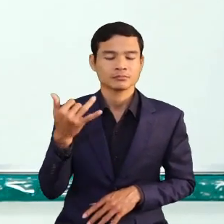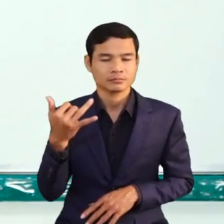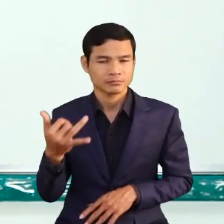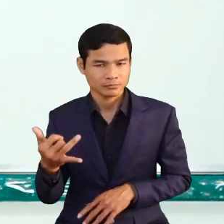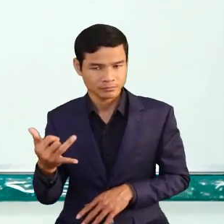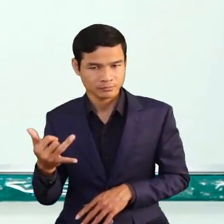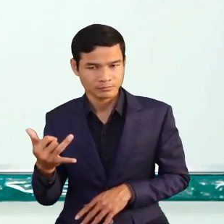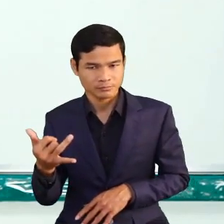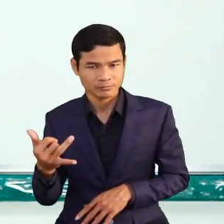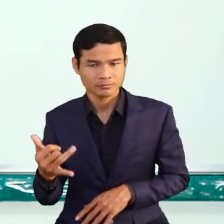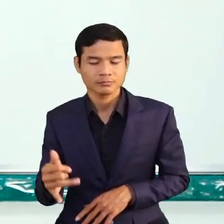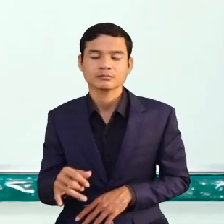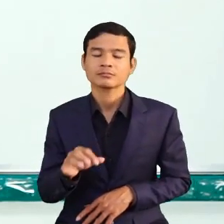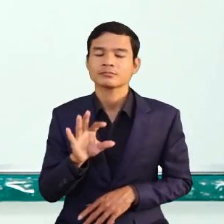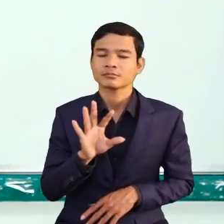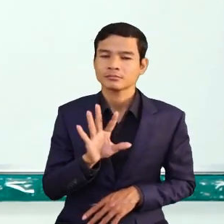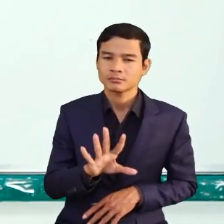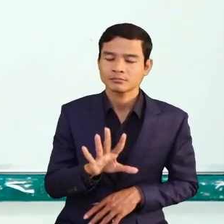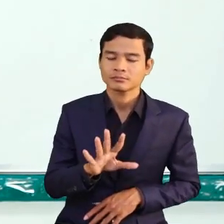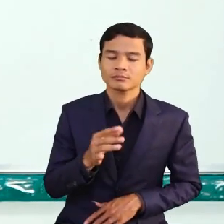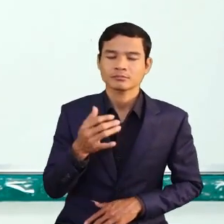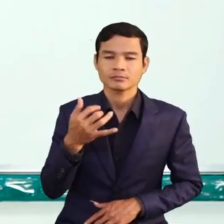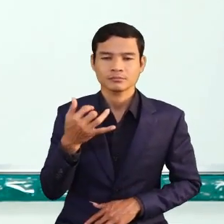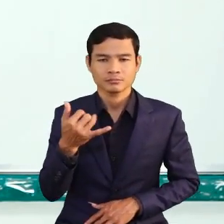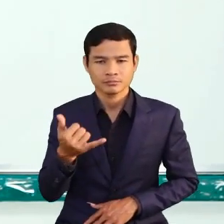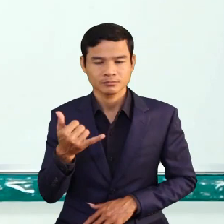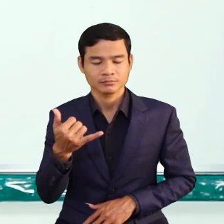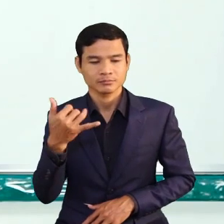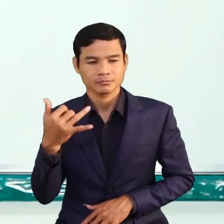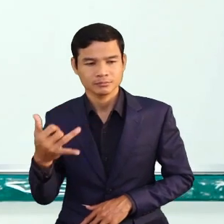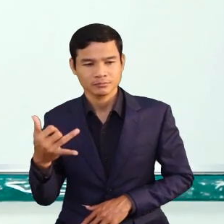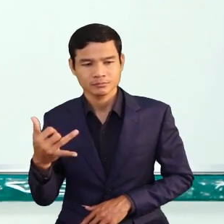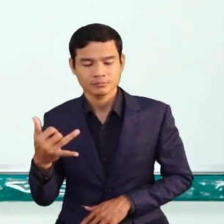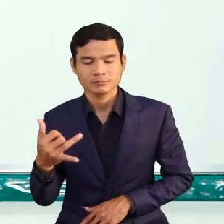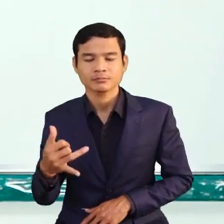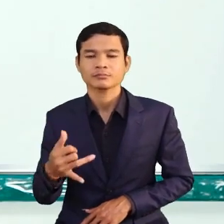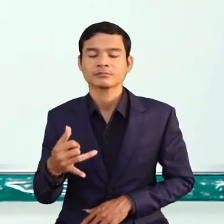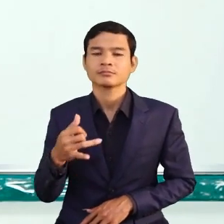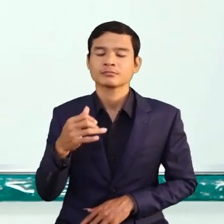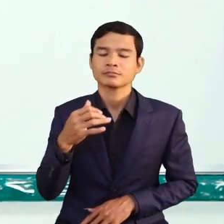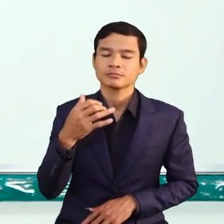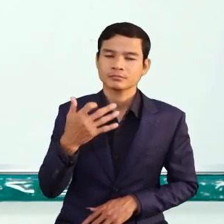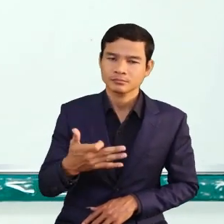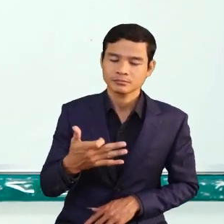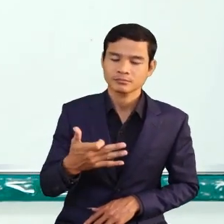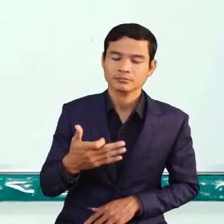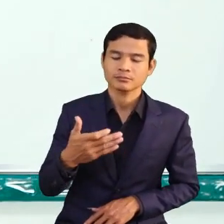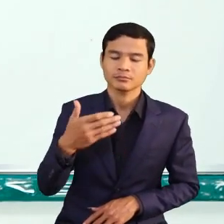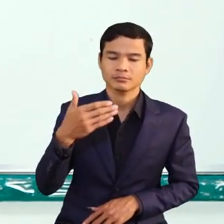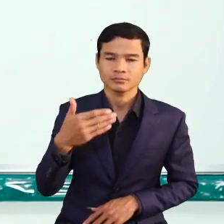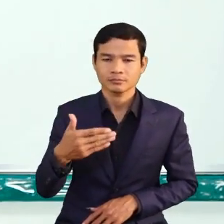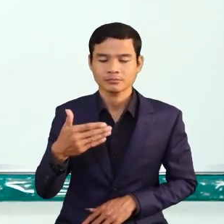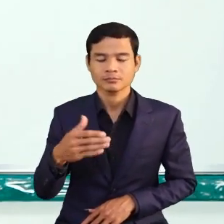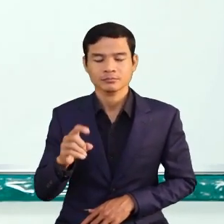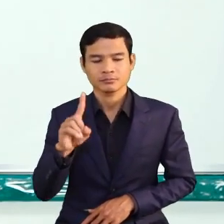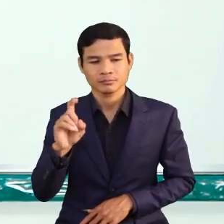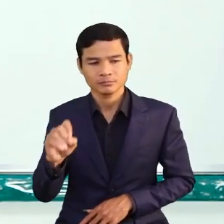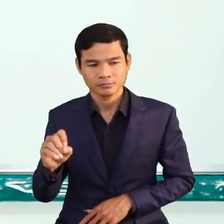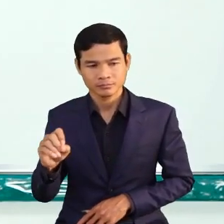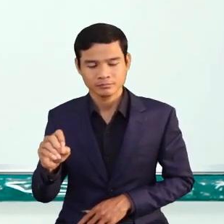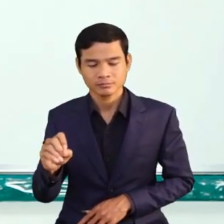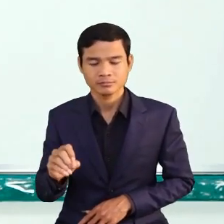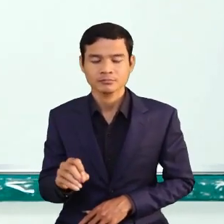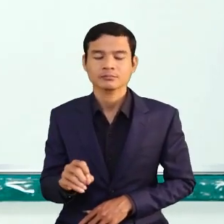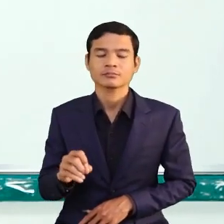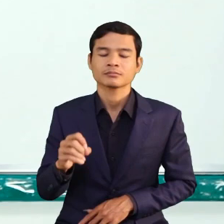muối pram pi pram pram muối pram pi pram bay pram buồn